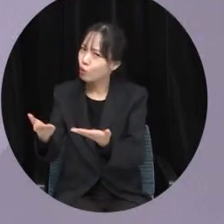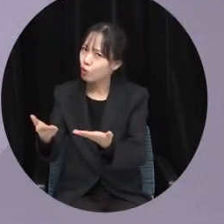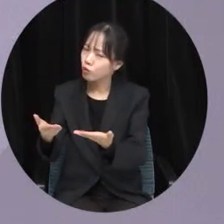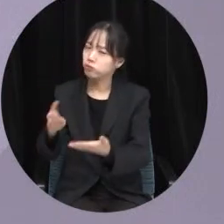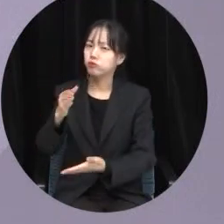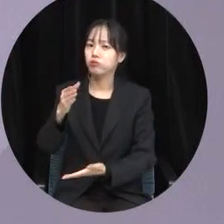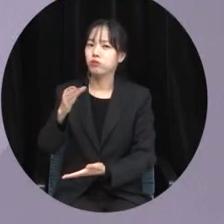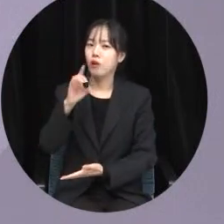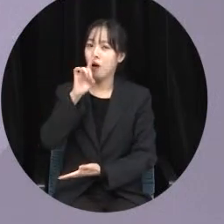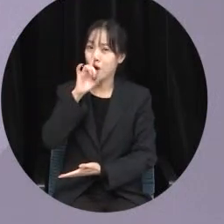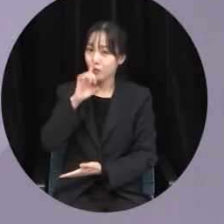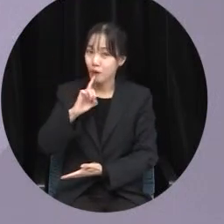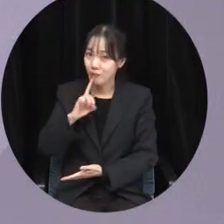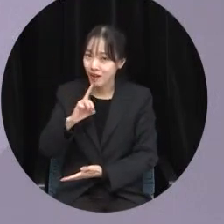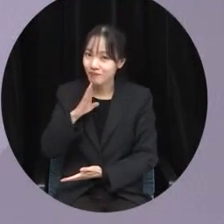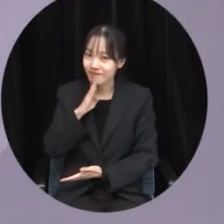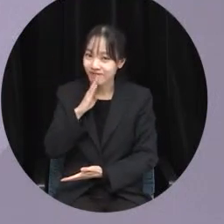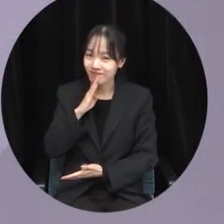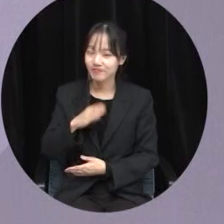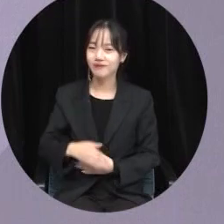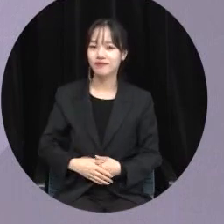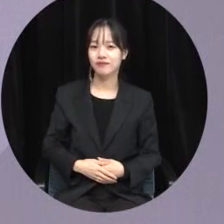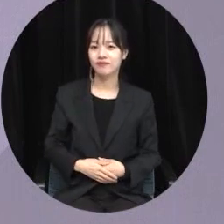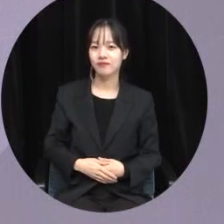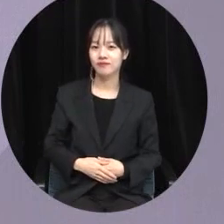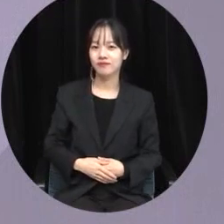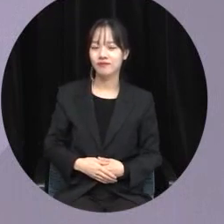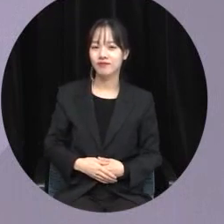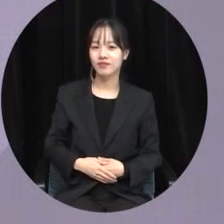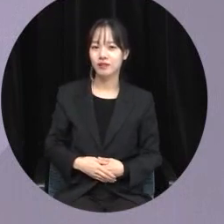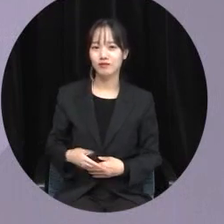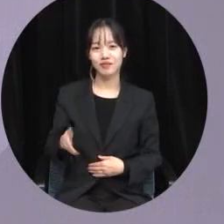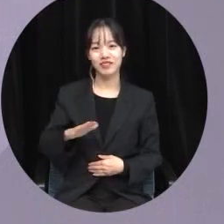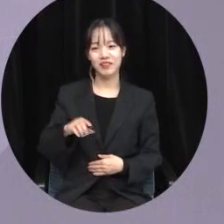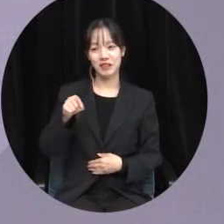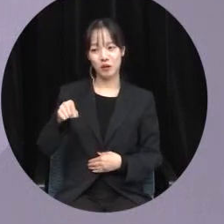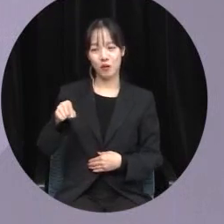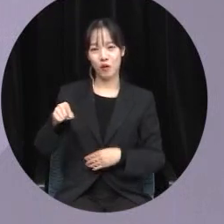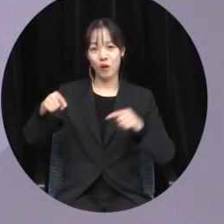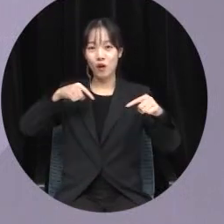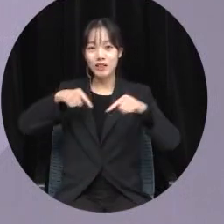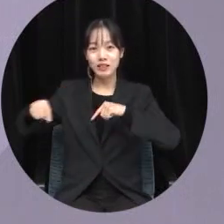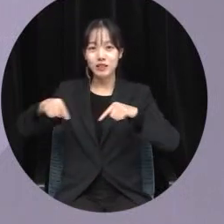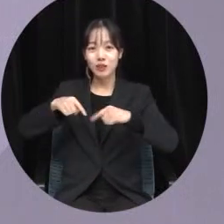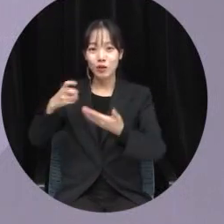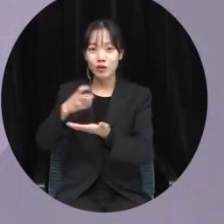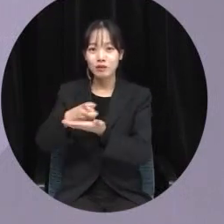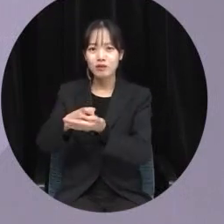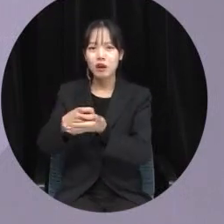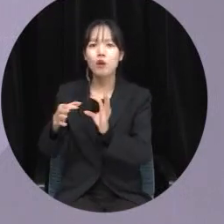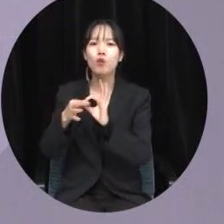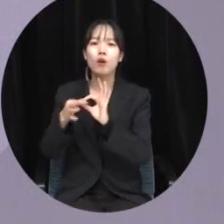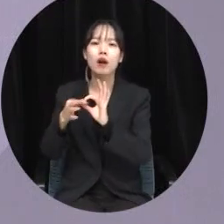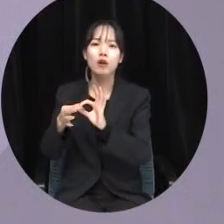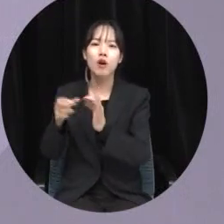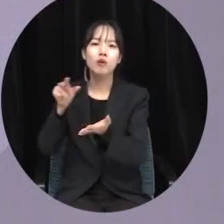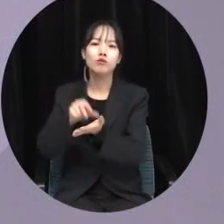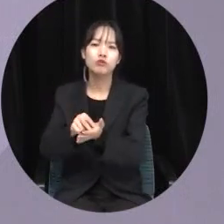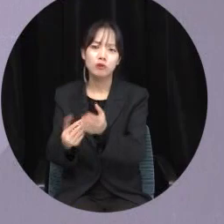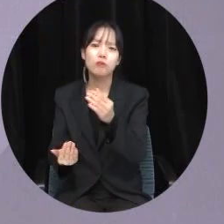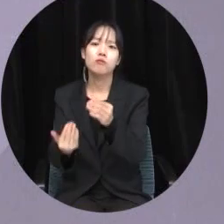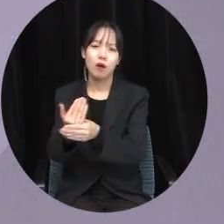주장을 하고 있습니다만 이게 정책과 연관된 사안이고 허위의 보증과 연관된 사안인